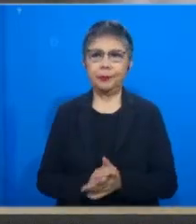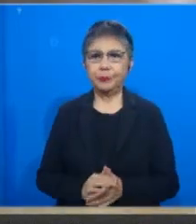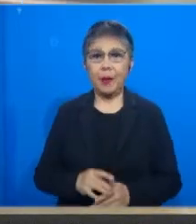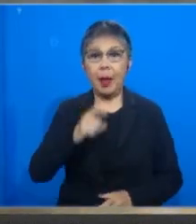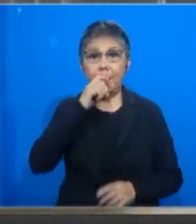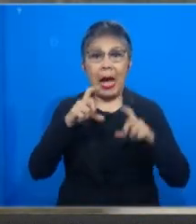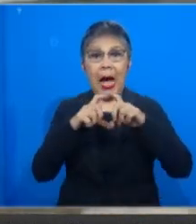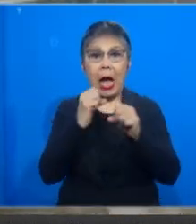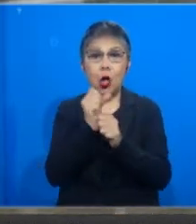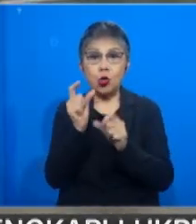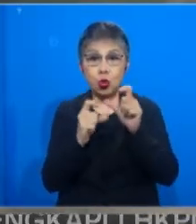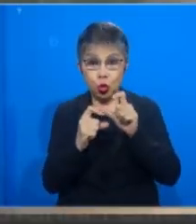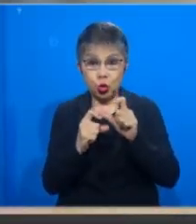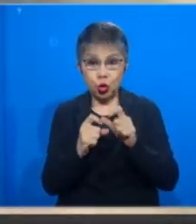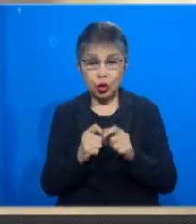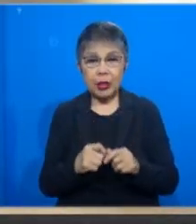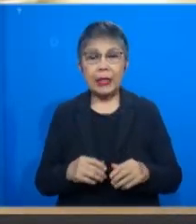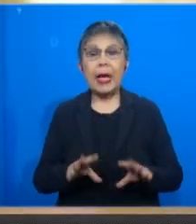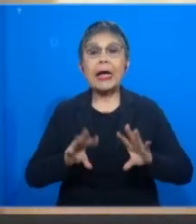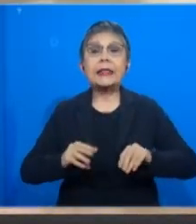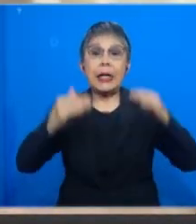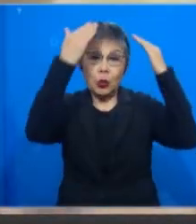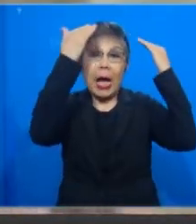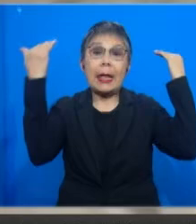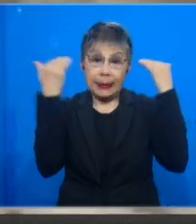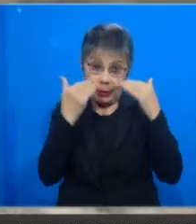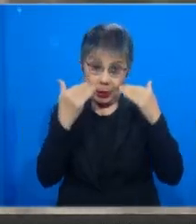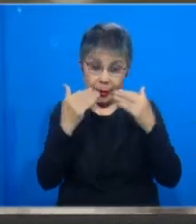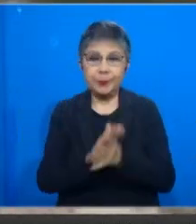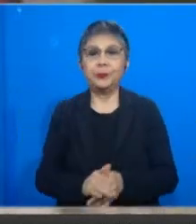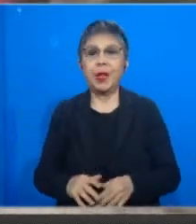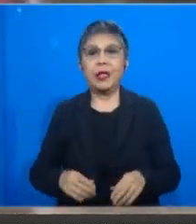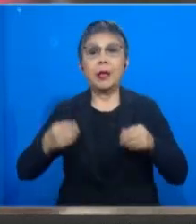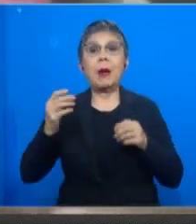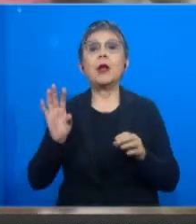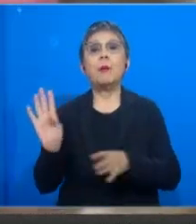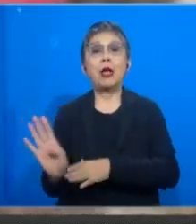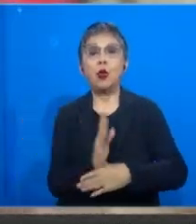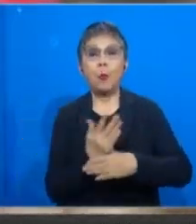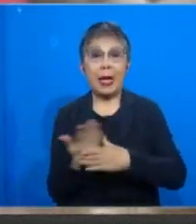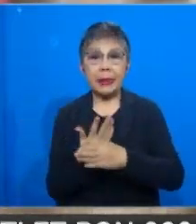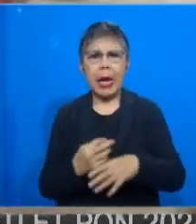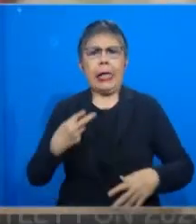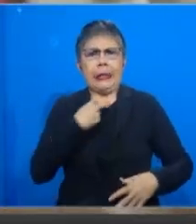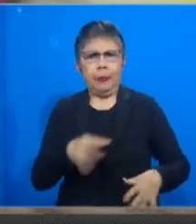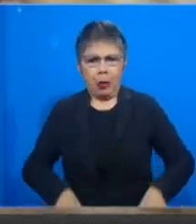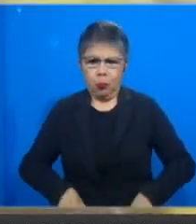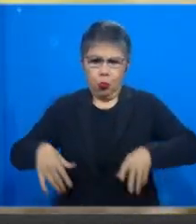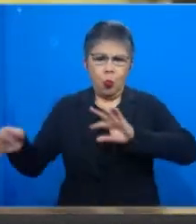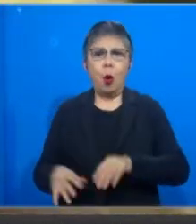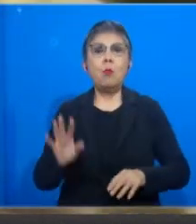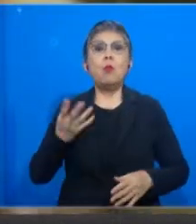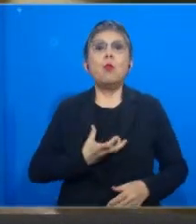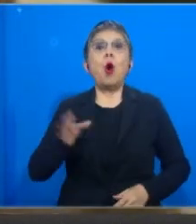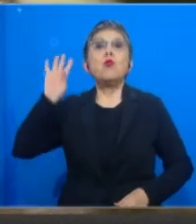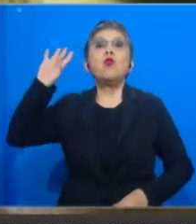Nurdia, seorang petani asal desa Banjar Anyar, Kecamatan Pekuncen, Kabupaten Banyumas, terjebak banjir bandang ketika hendak kembali ke rumahnya